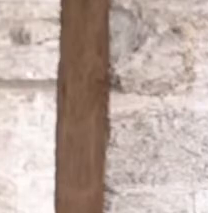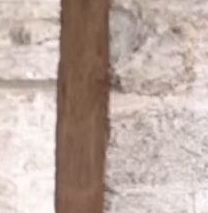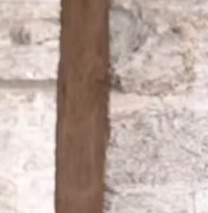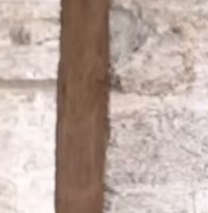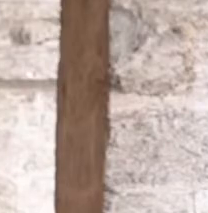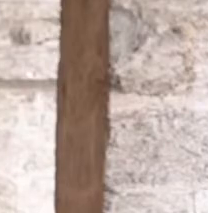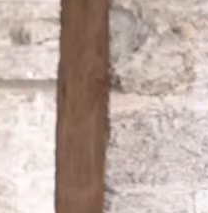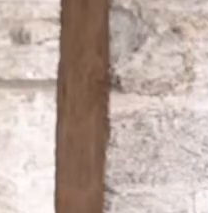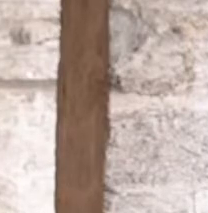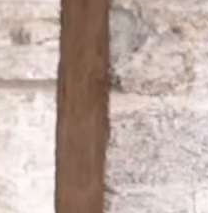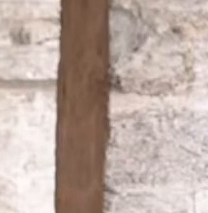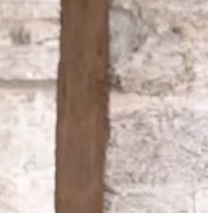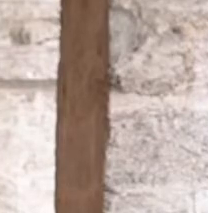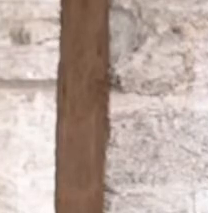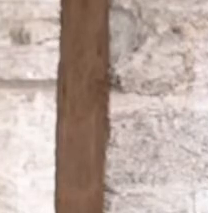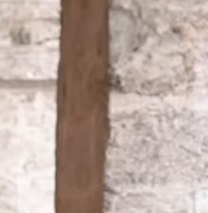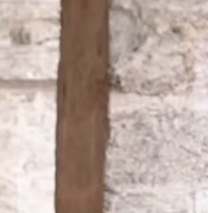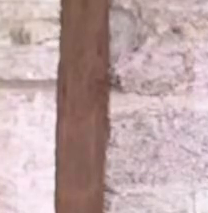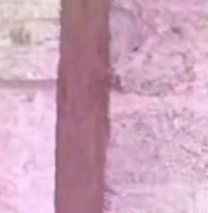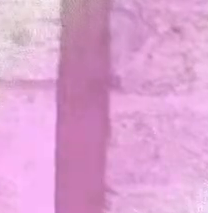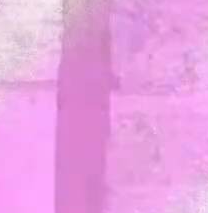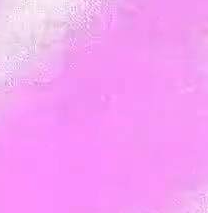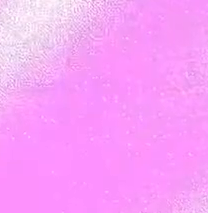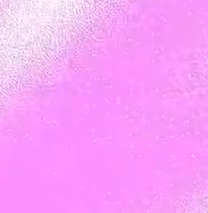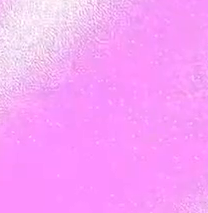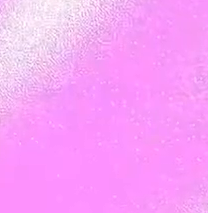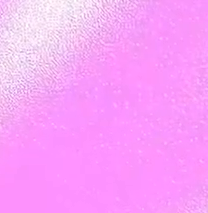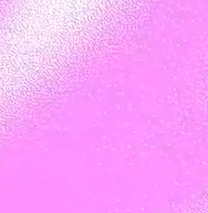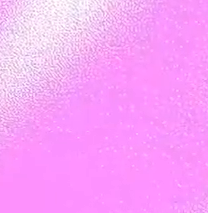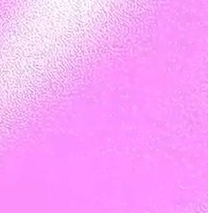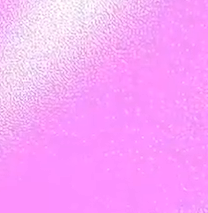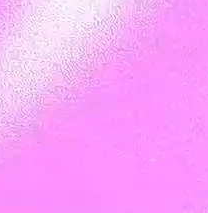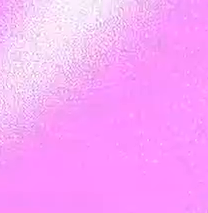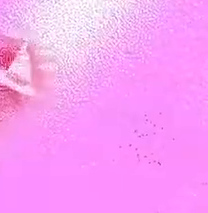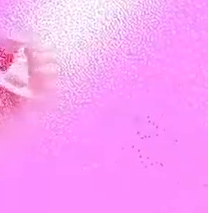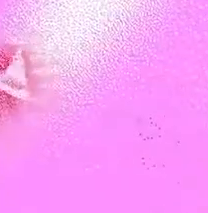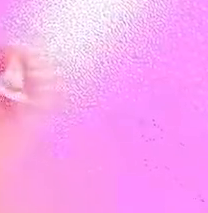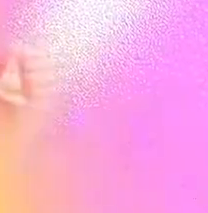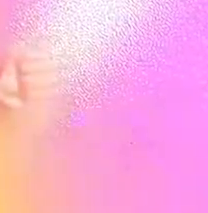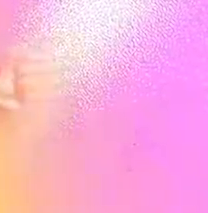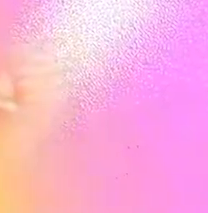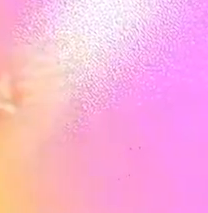l'Assemblée nationale, les AVS, les auxiliaires de vie.